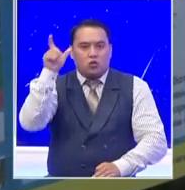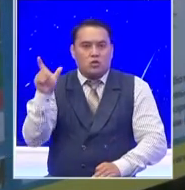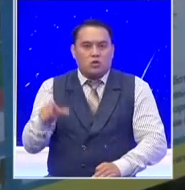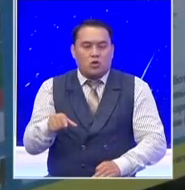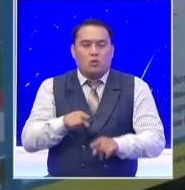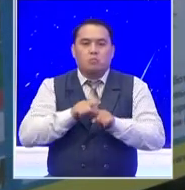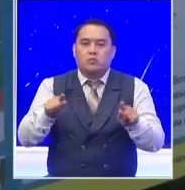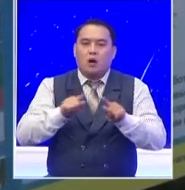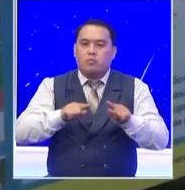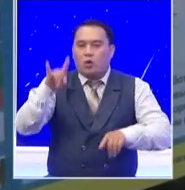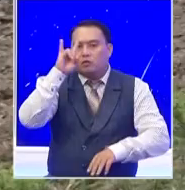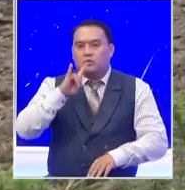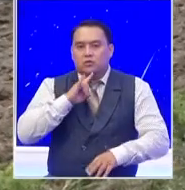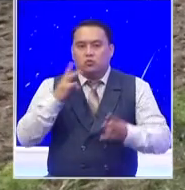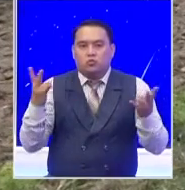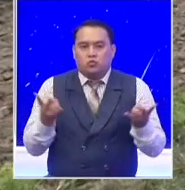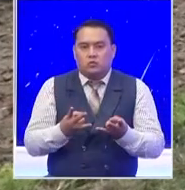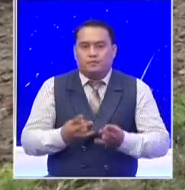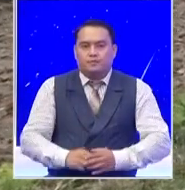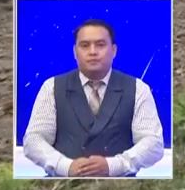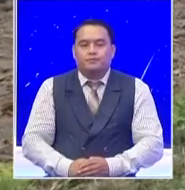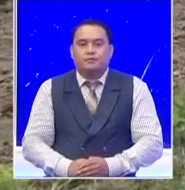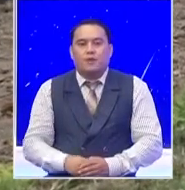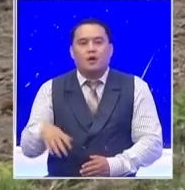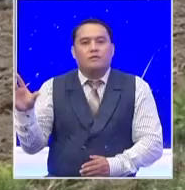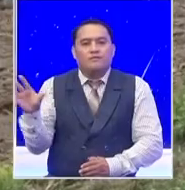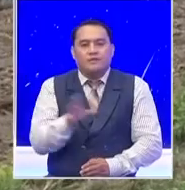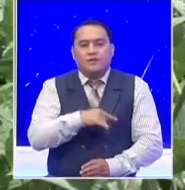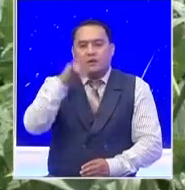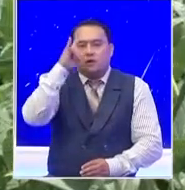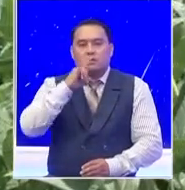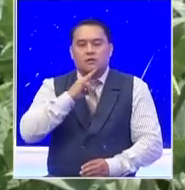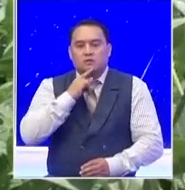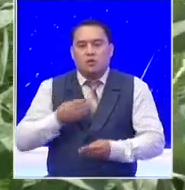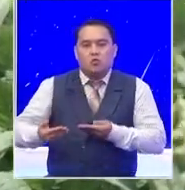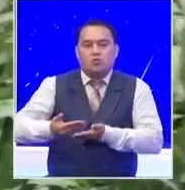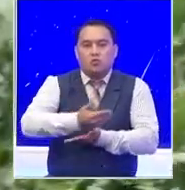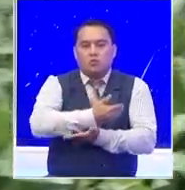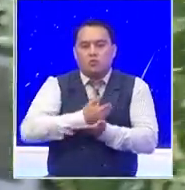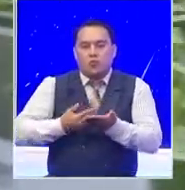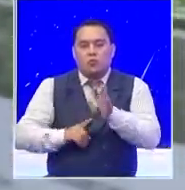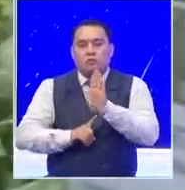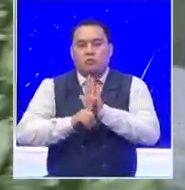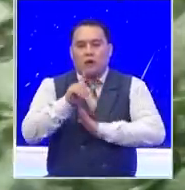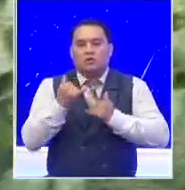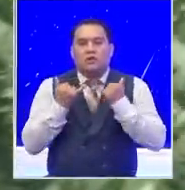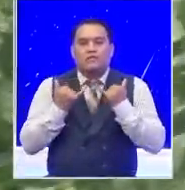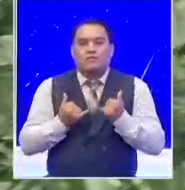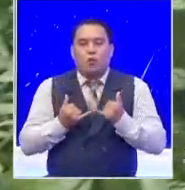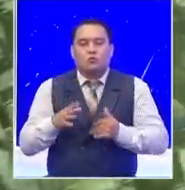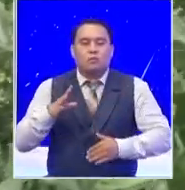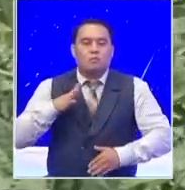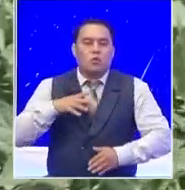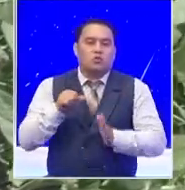широко пропагандировать по всей стране. Уже сейчас по всему Казахстану ведется сбор урожая. По словам вице-министра, на сегодняшний день собрано